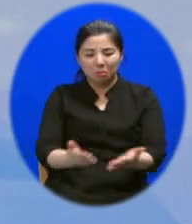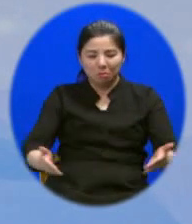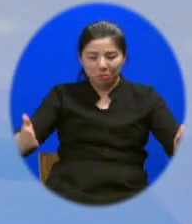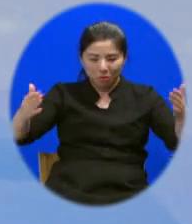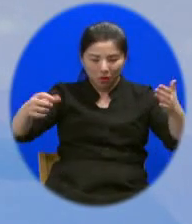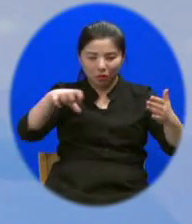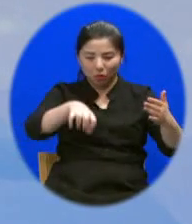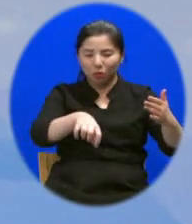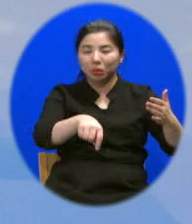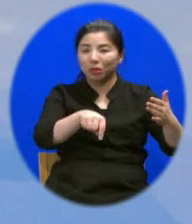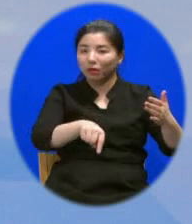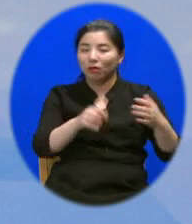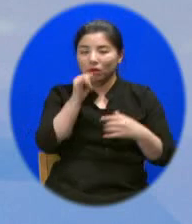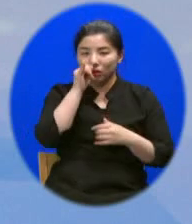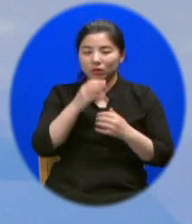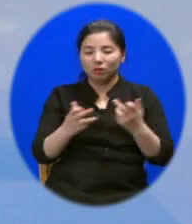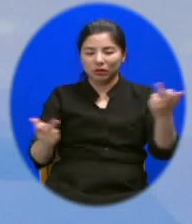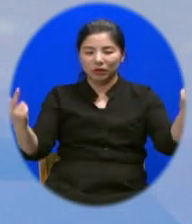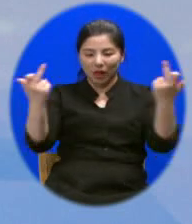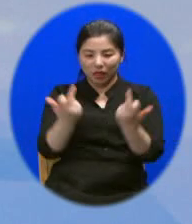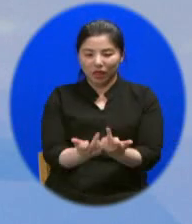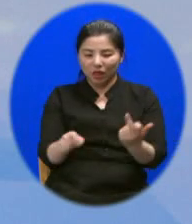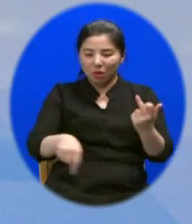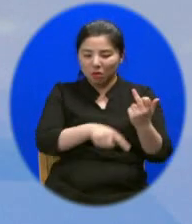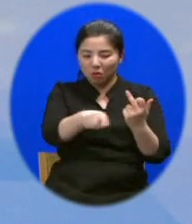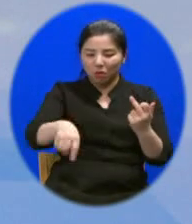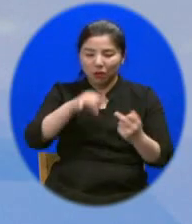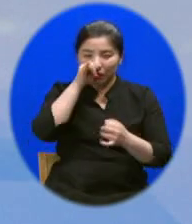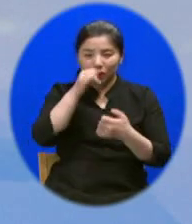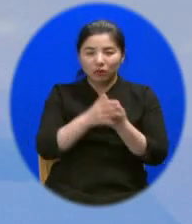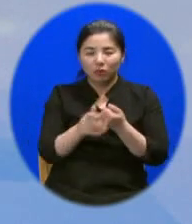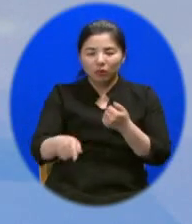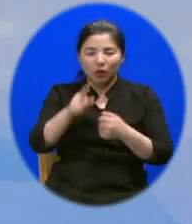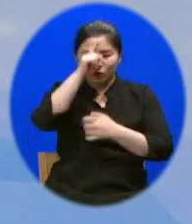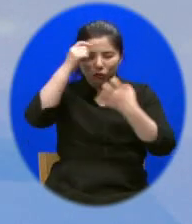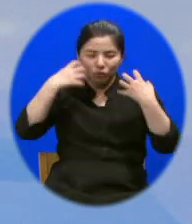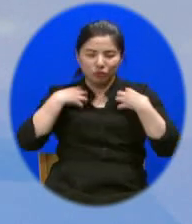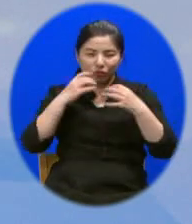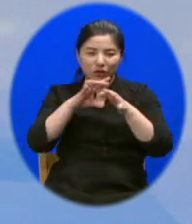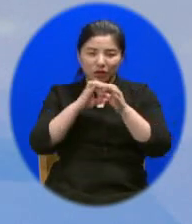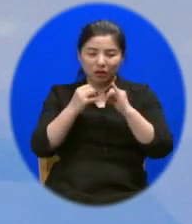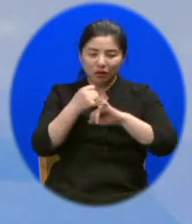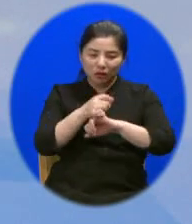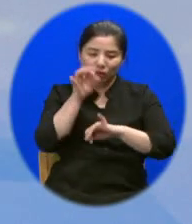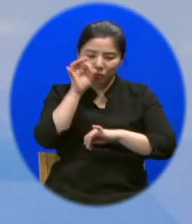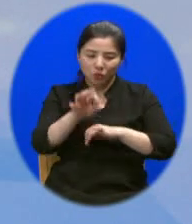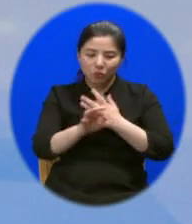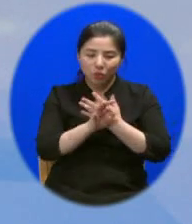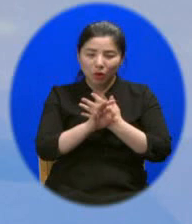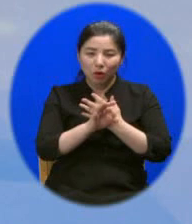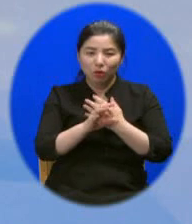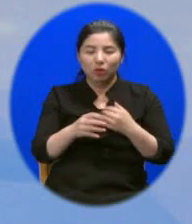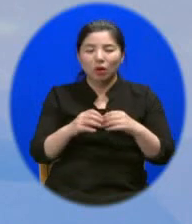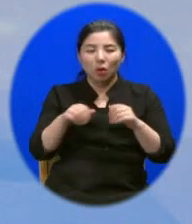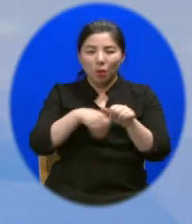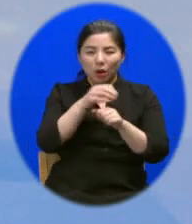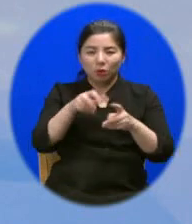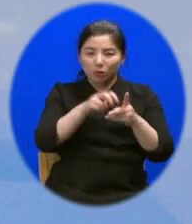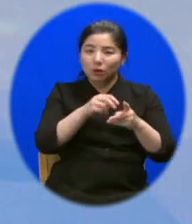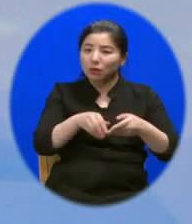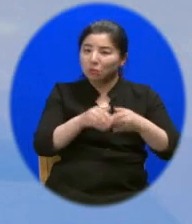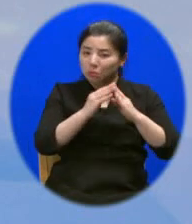정부에서 저희가 중앙당 차원의 공약을 보면 국립 키 환경 센터를 건립 한다든가 또